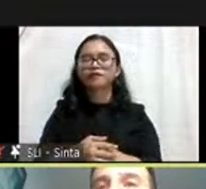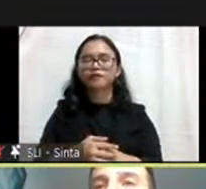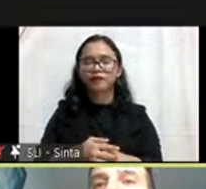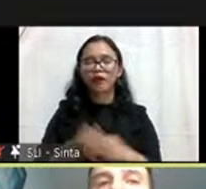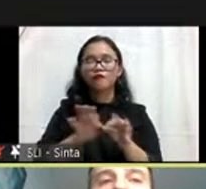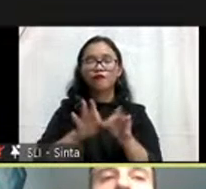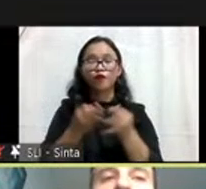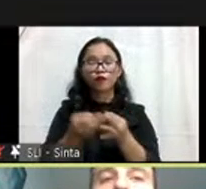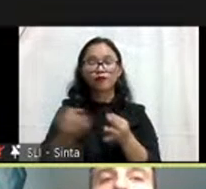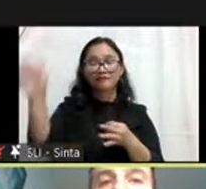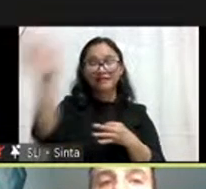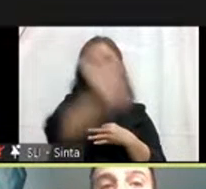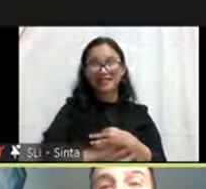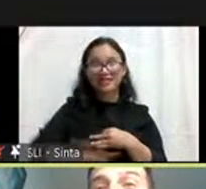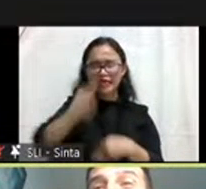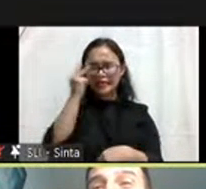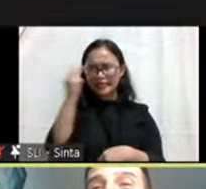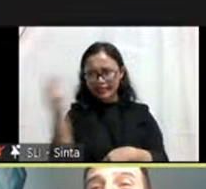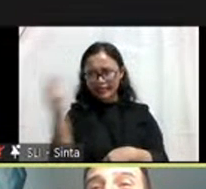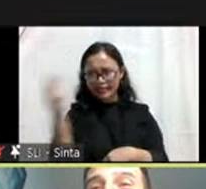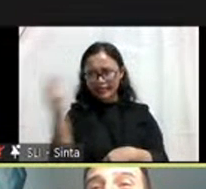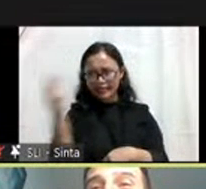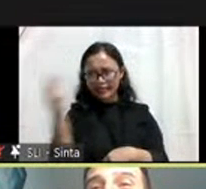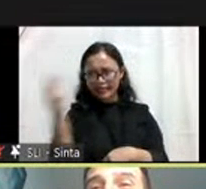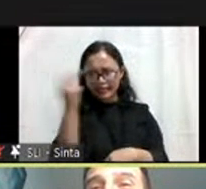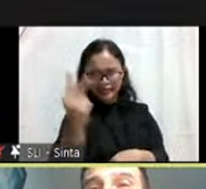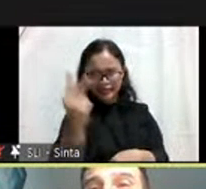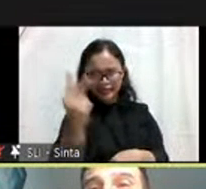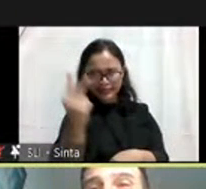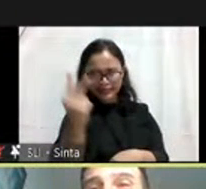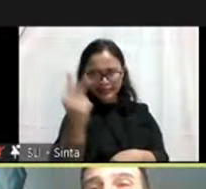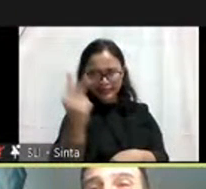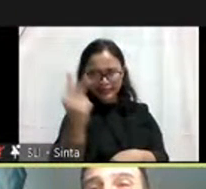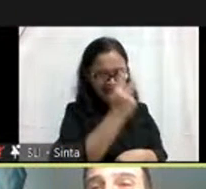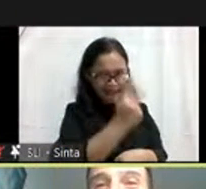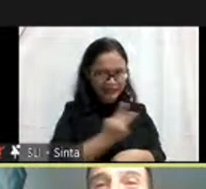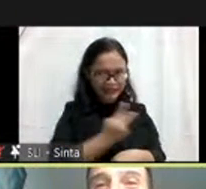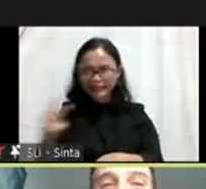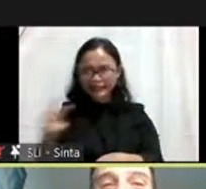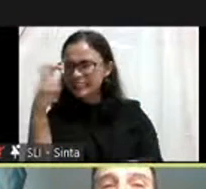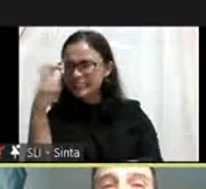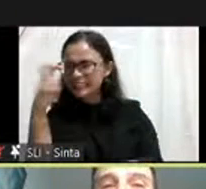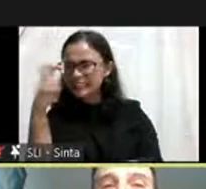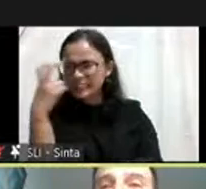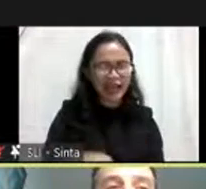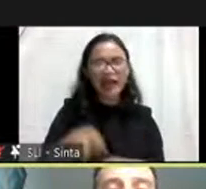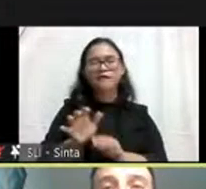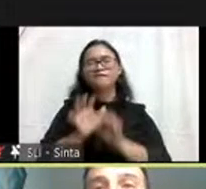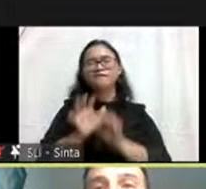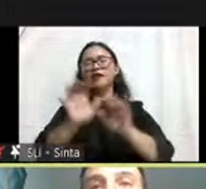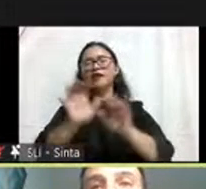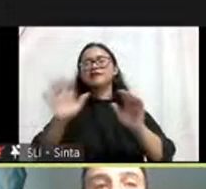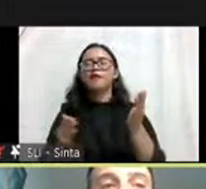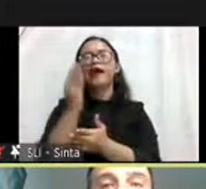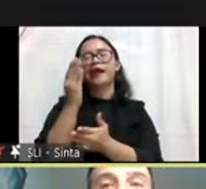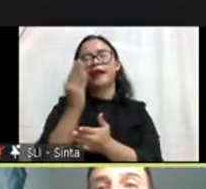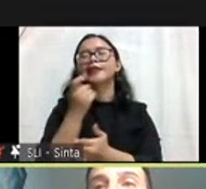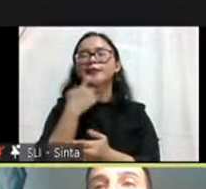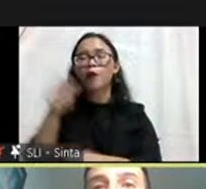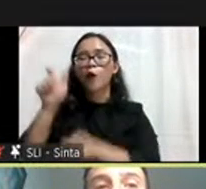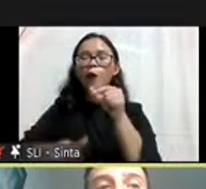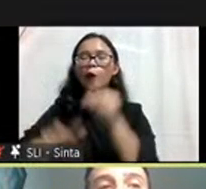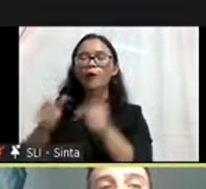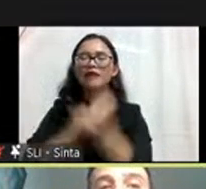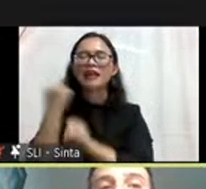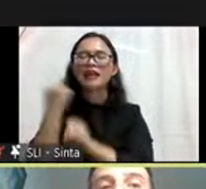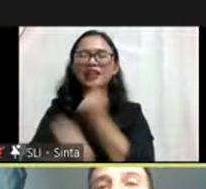memantau pelanggaran e terhadap pembel HAM situsya sangat sangat mencekam Kalau Anda